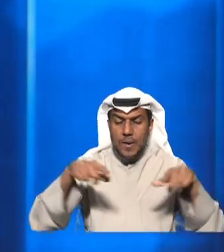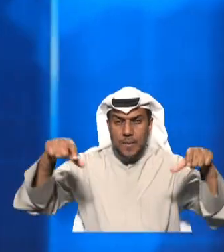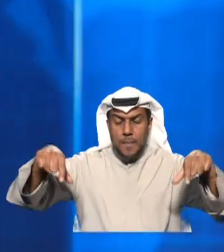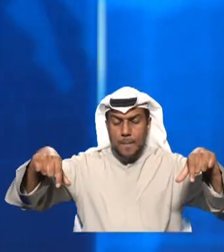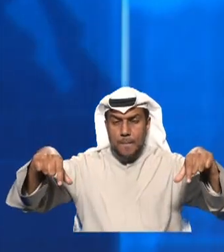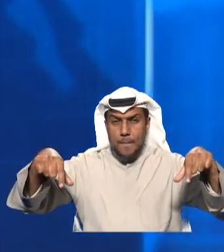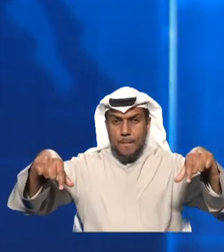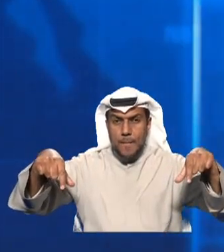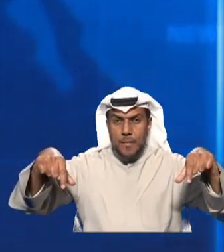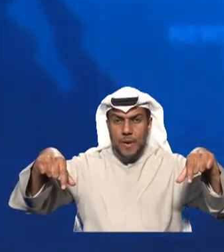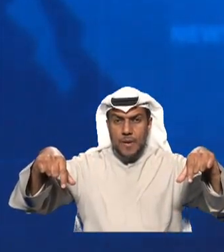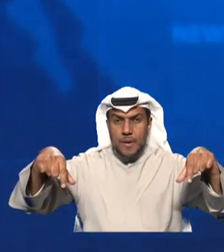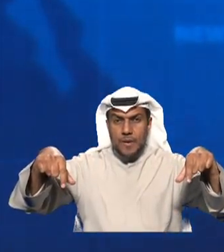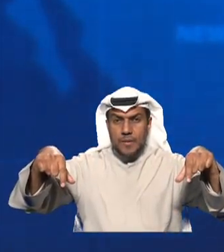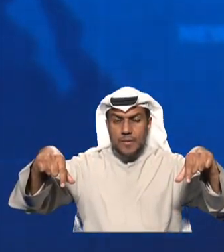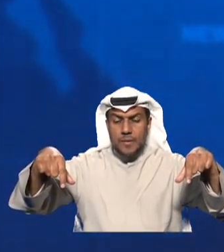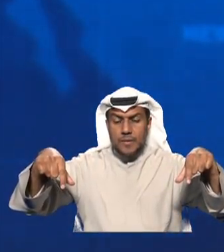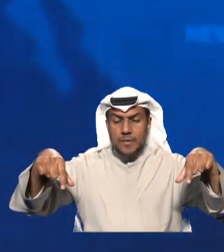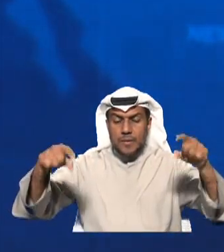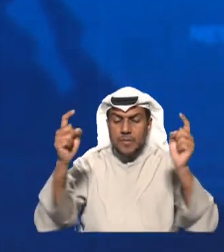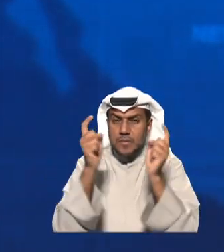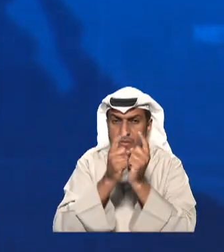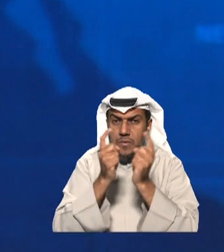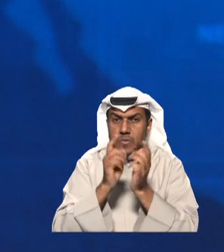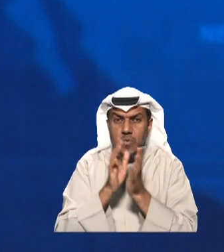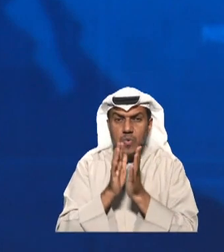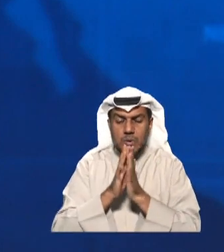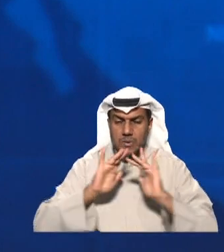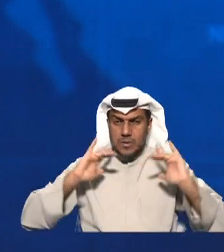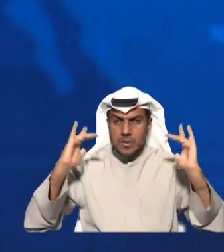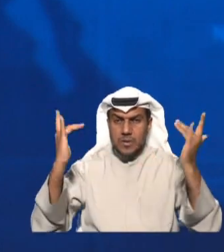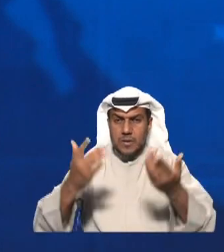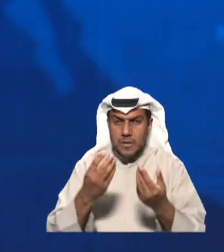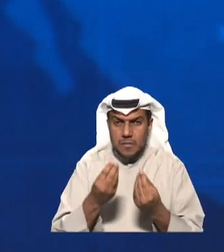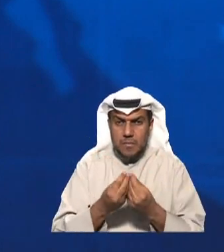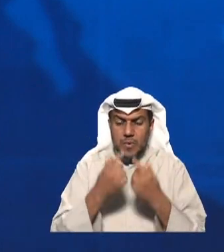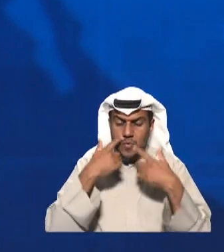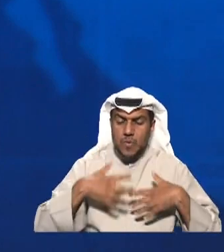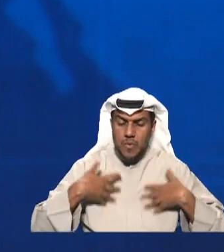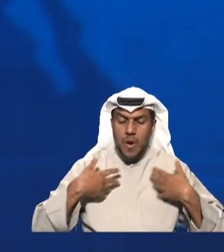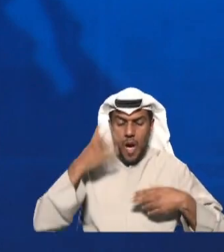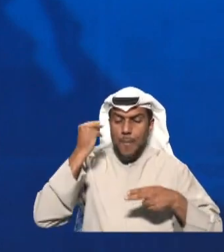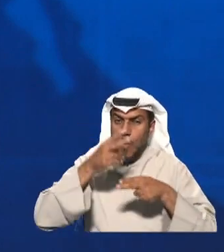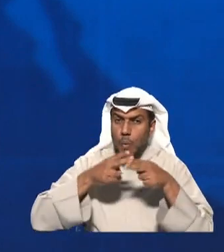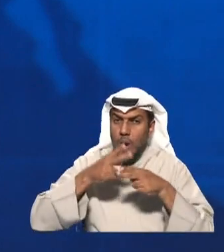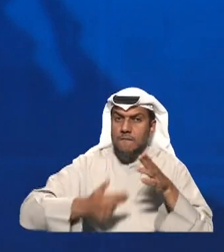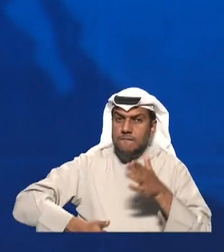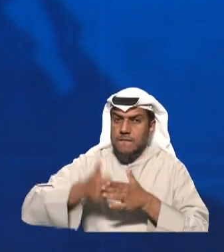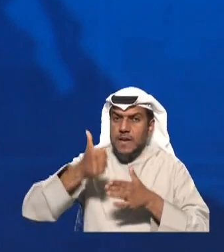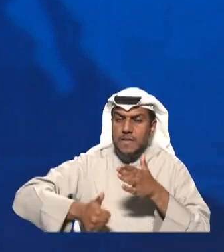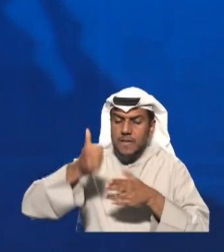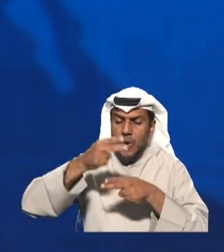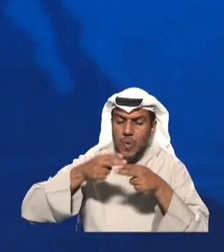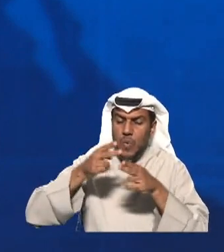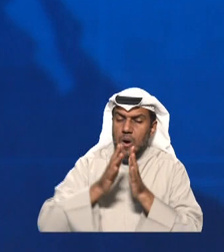في صباح السالم، وذلك أمام حضور جماهيري كبير، ليضرب بذلك الأزرق موعدا مرتقبا لقمة